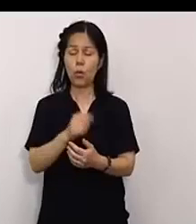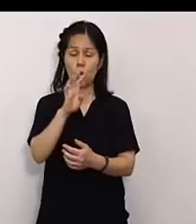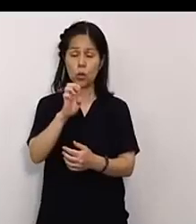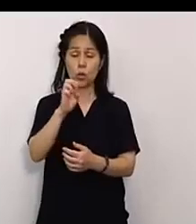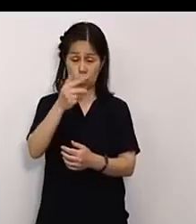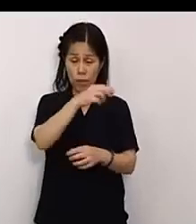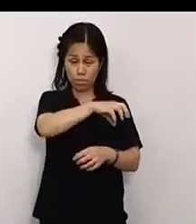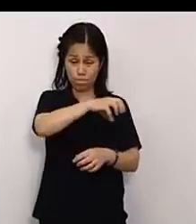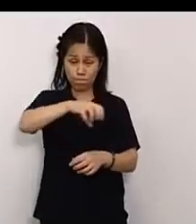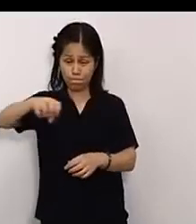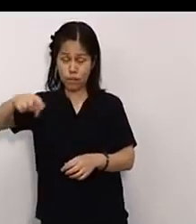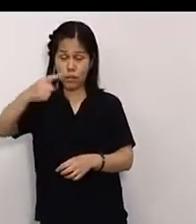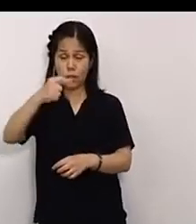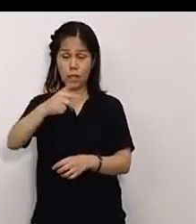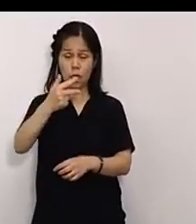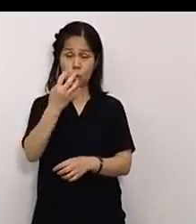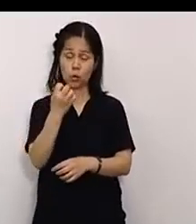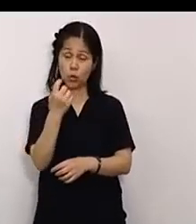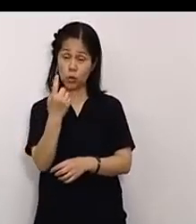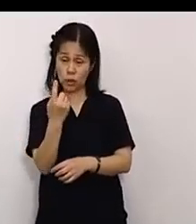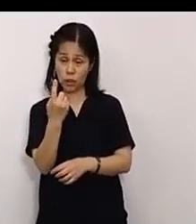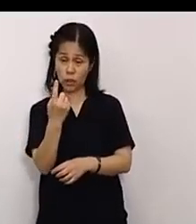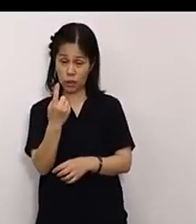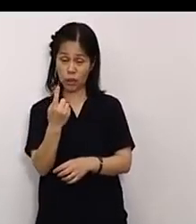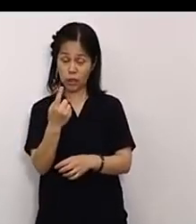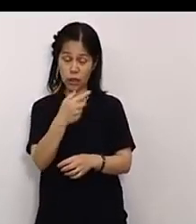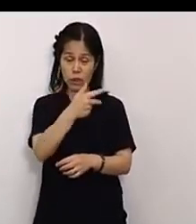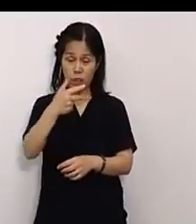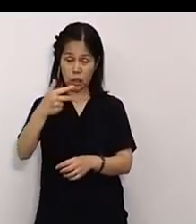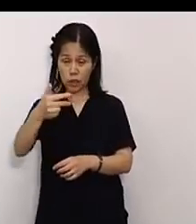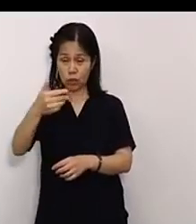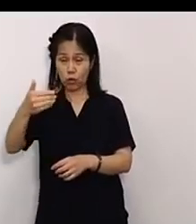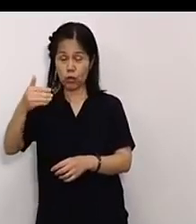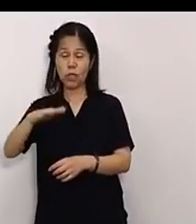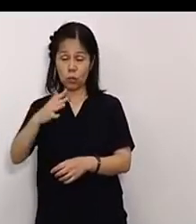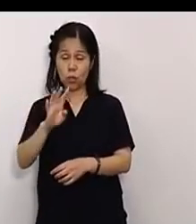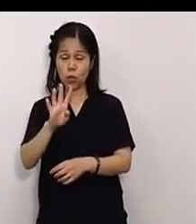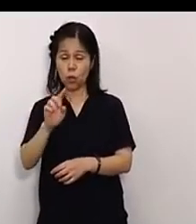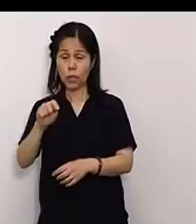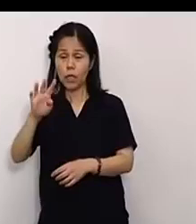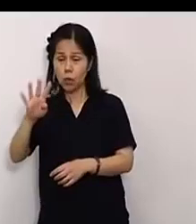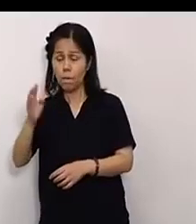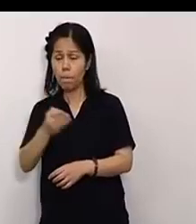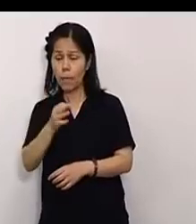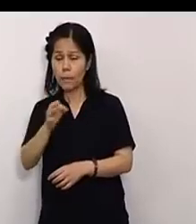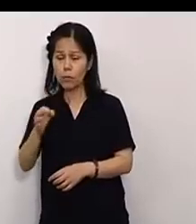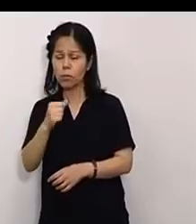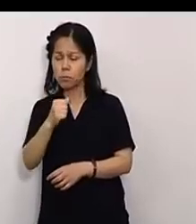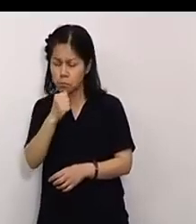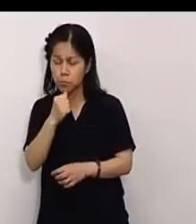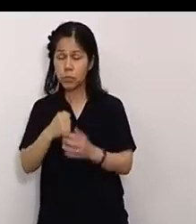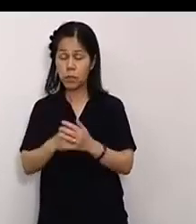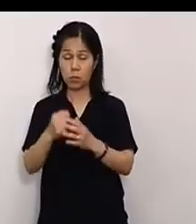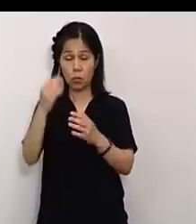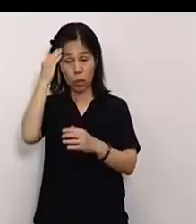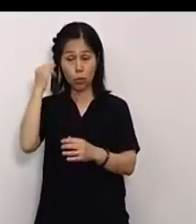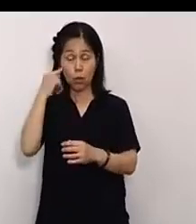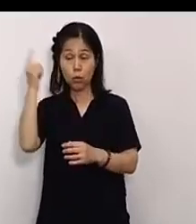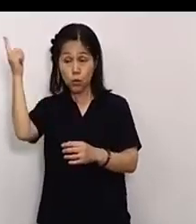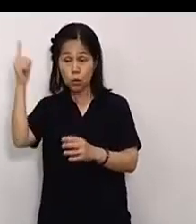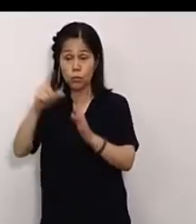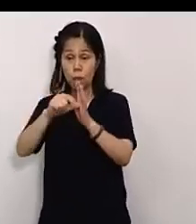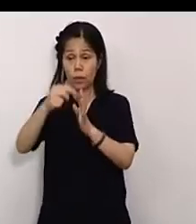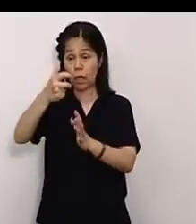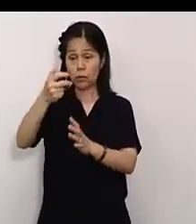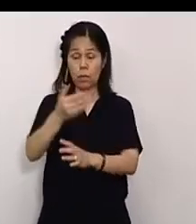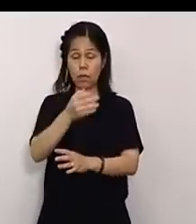47都道府県1741、市区町村があるんですけど 4.4%、 お隣の韓国はもう 70% 以上の